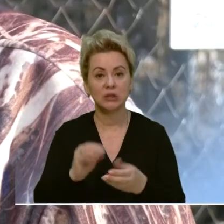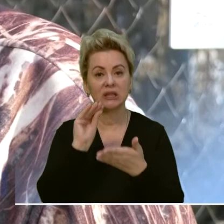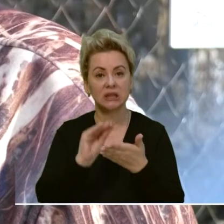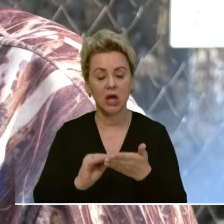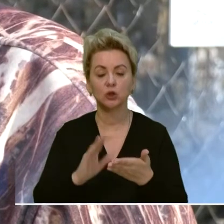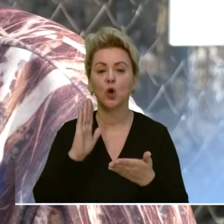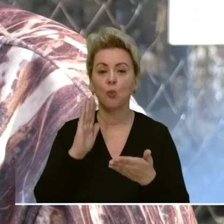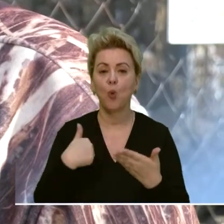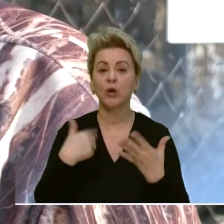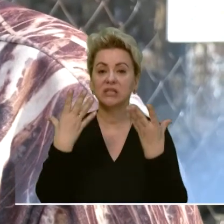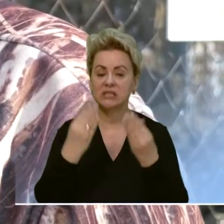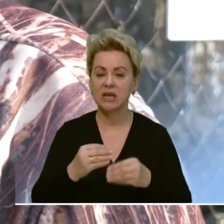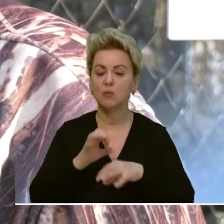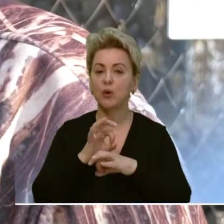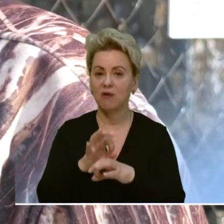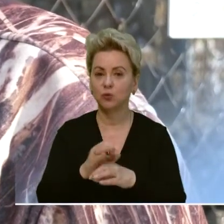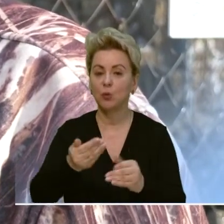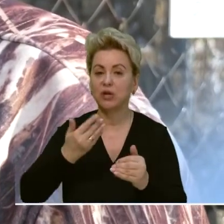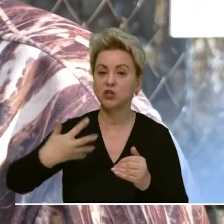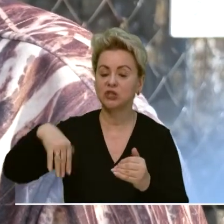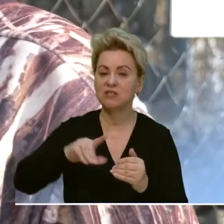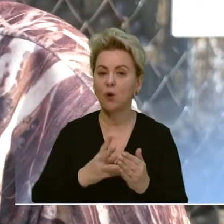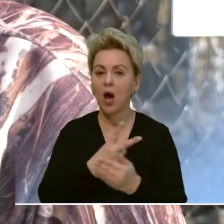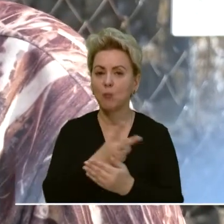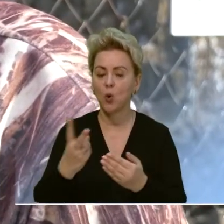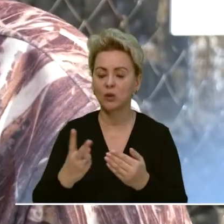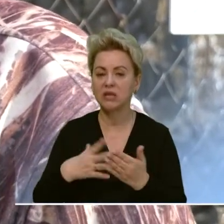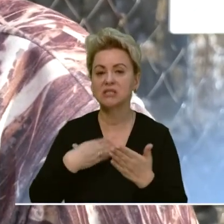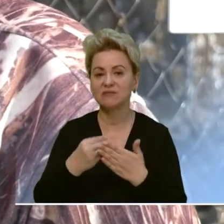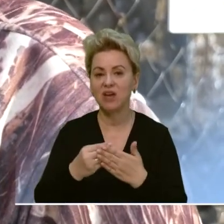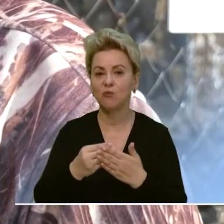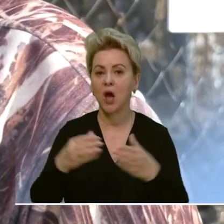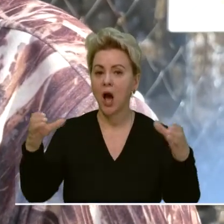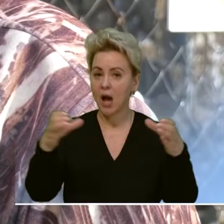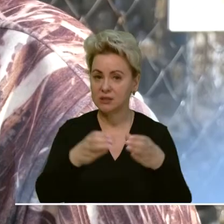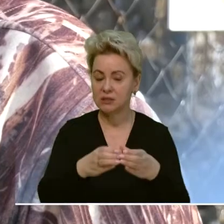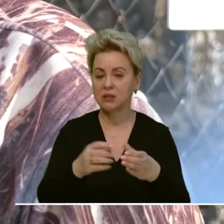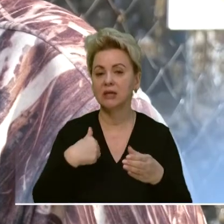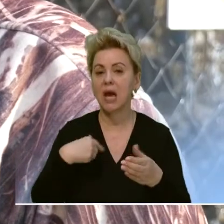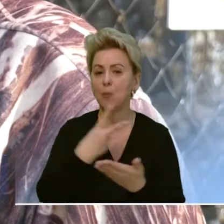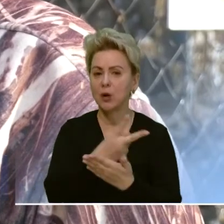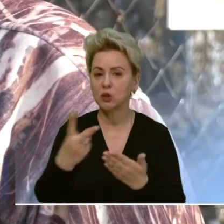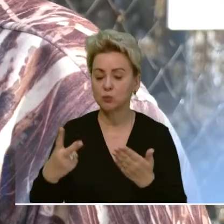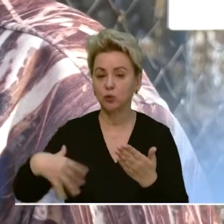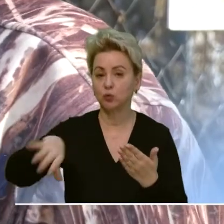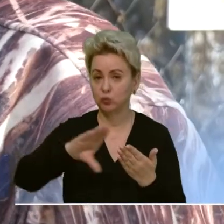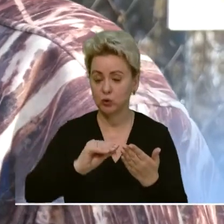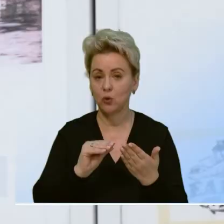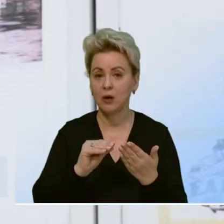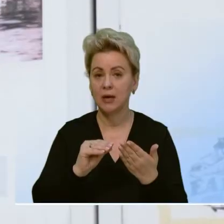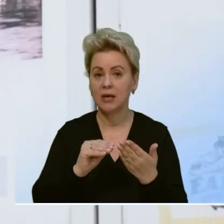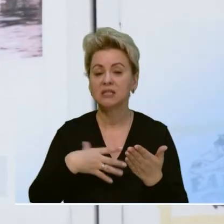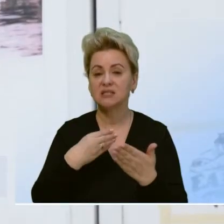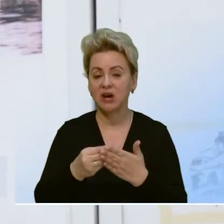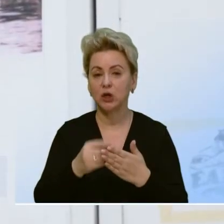Мой день проходит прежде всего с обхода своего отдела. Я прохожу, осматриваю